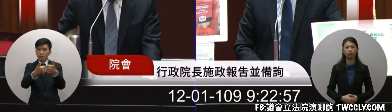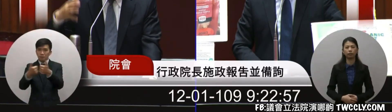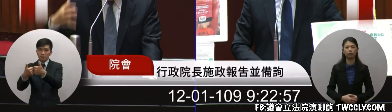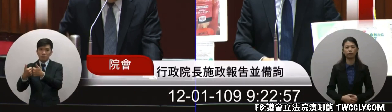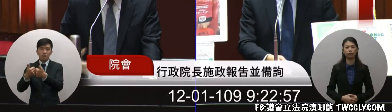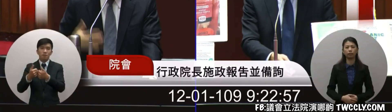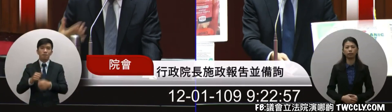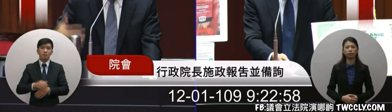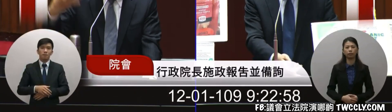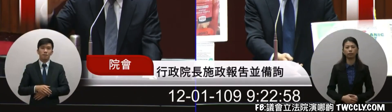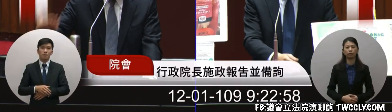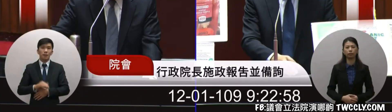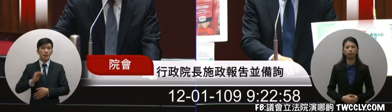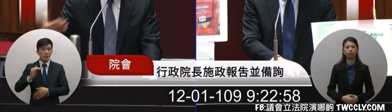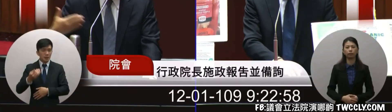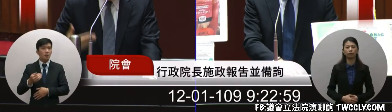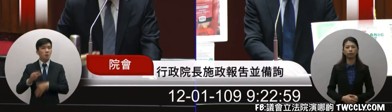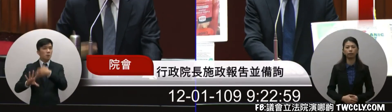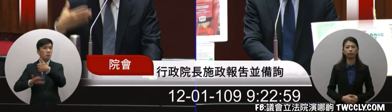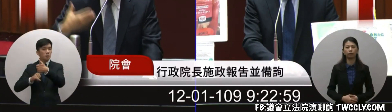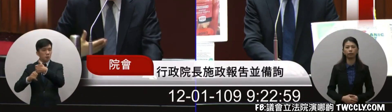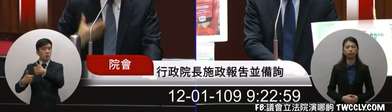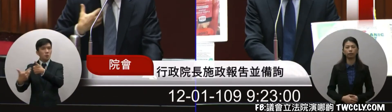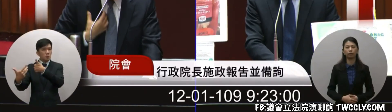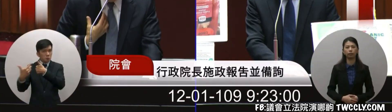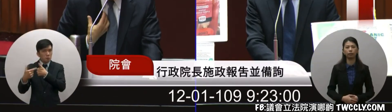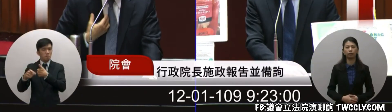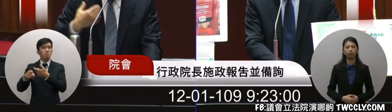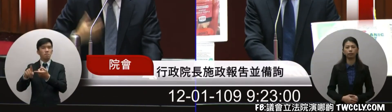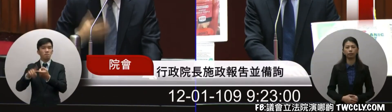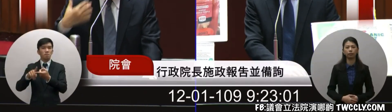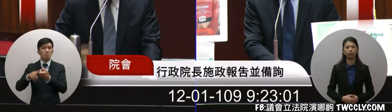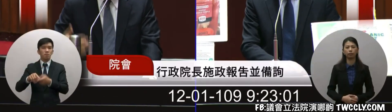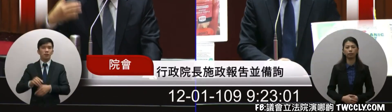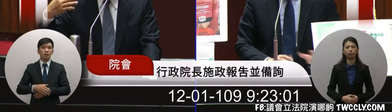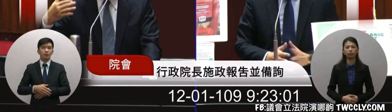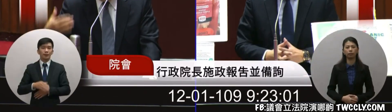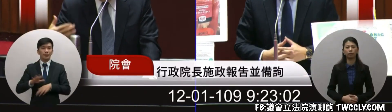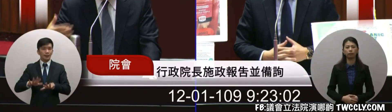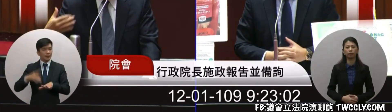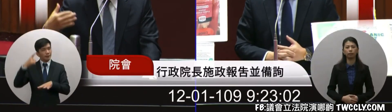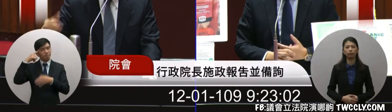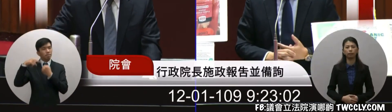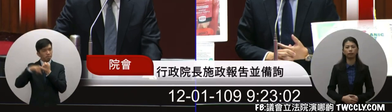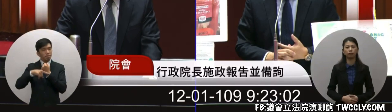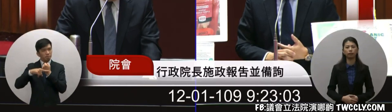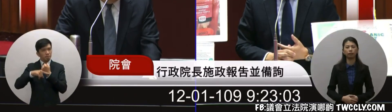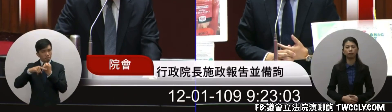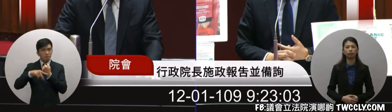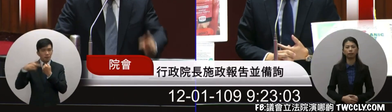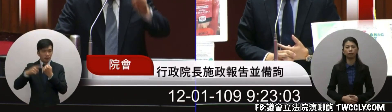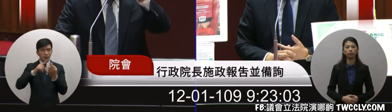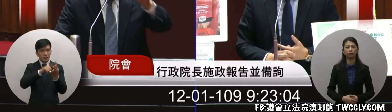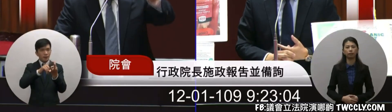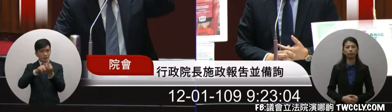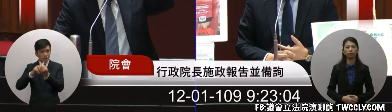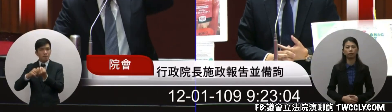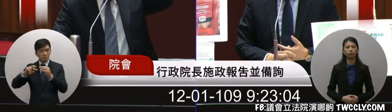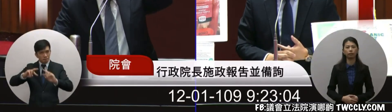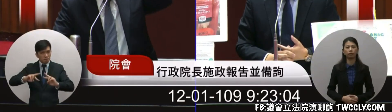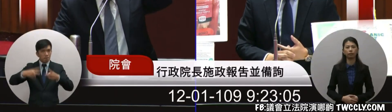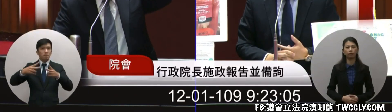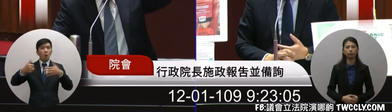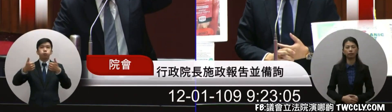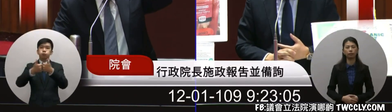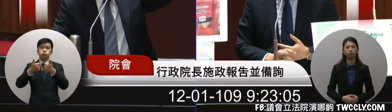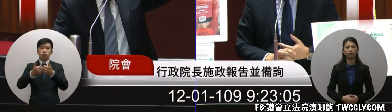实也觉得委员关心这一点指教也很对，所以我们现在也一个一个来开。第二个就是你